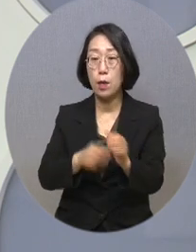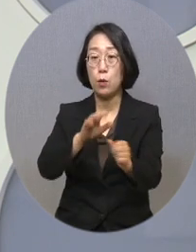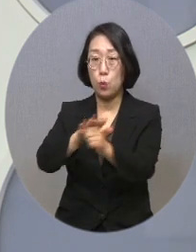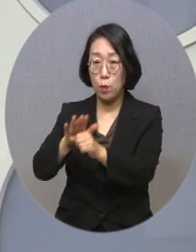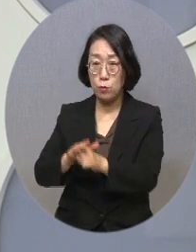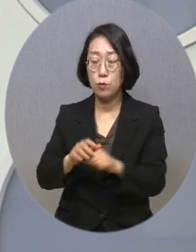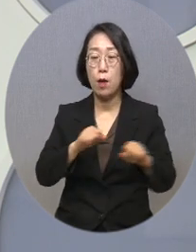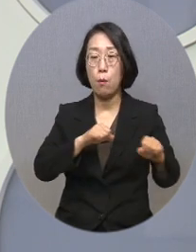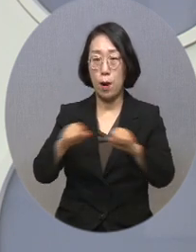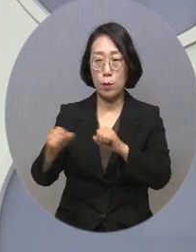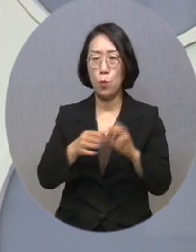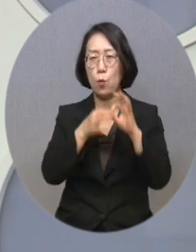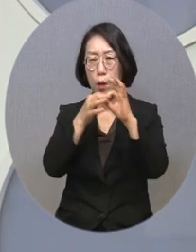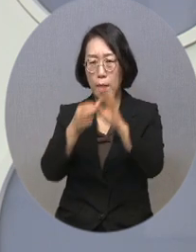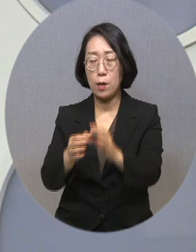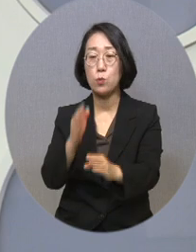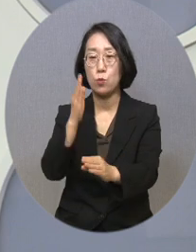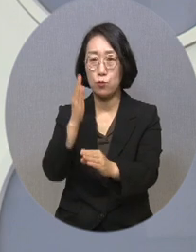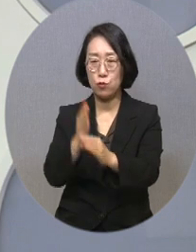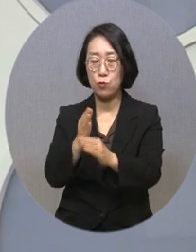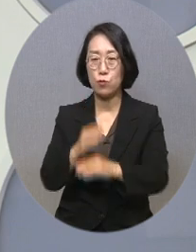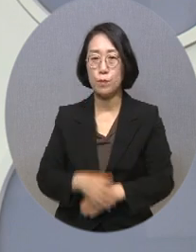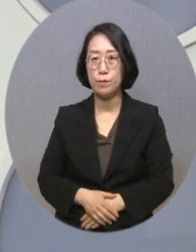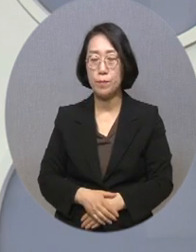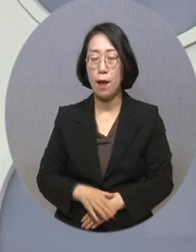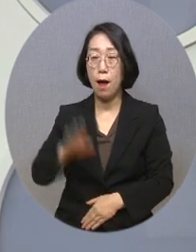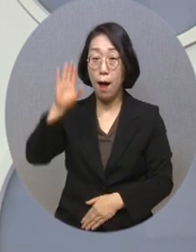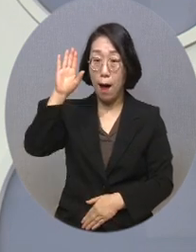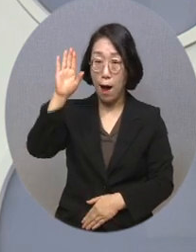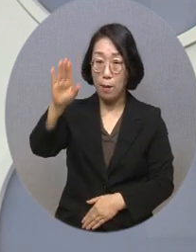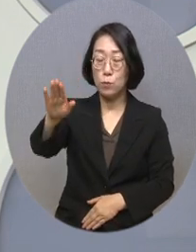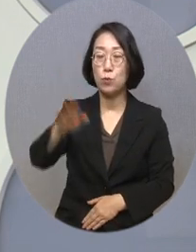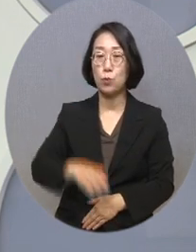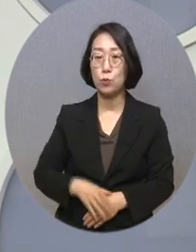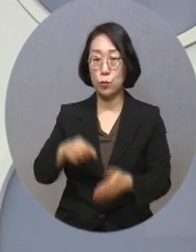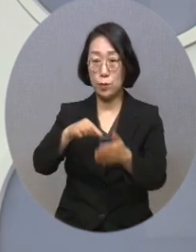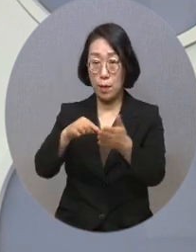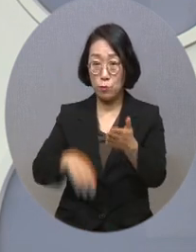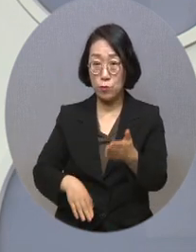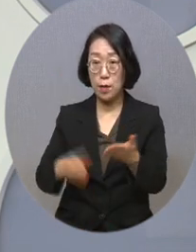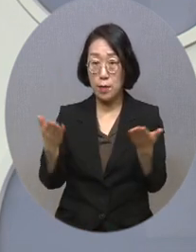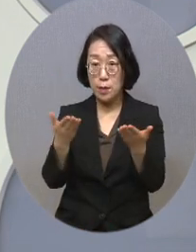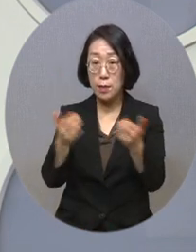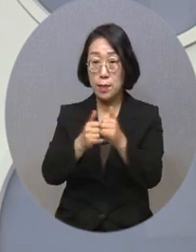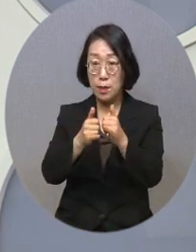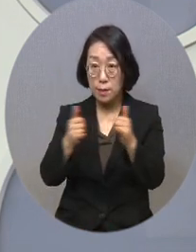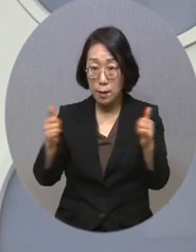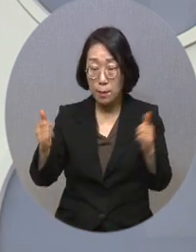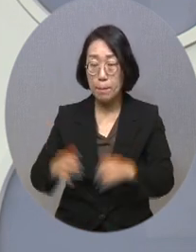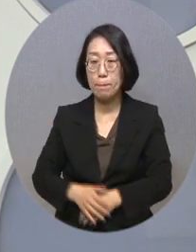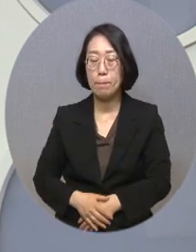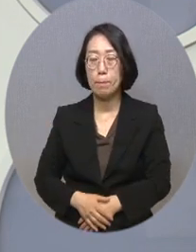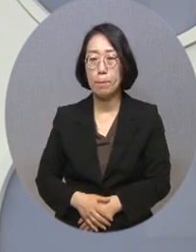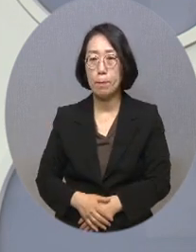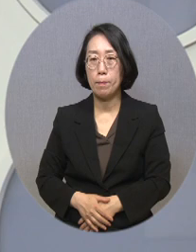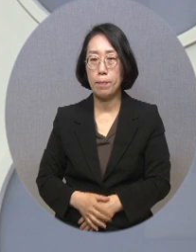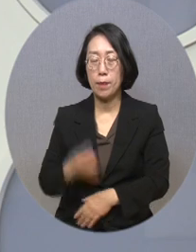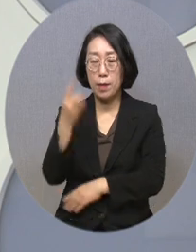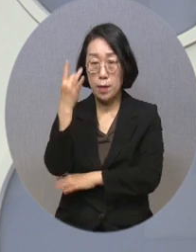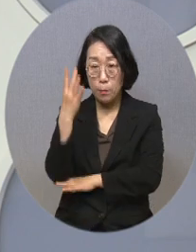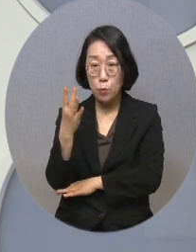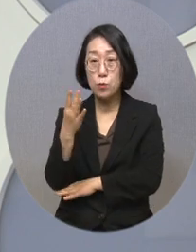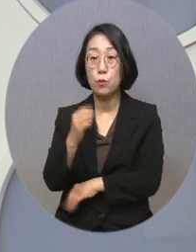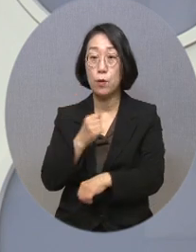활동을 해오고 이렇게 있습니다. 앞으로도 우리 세무사들이 이것을 기본적으로 이것은